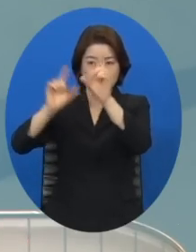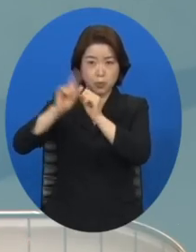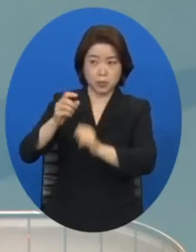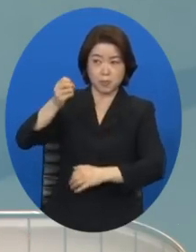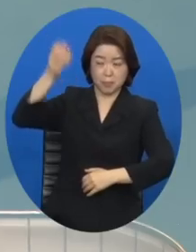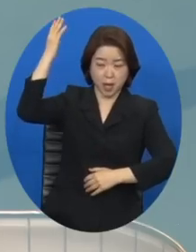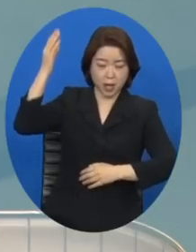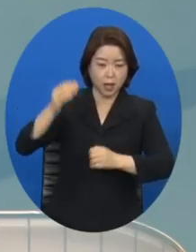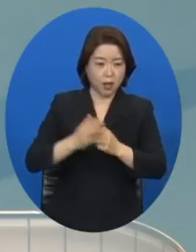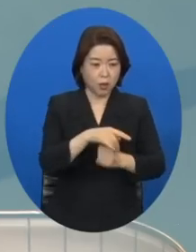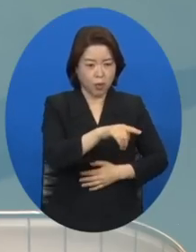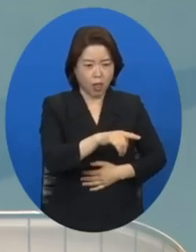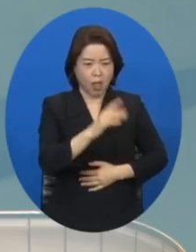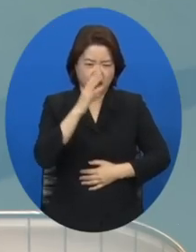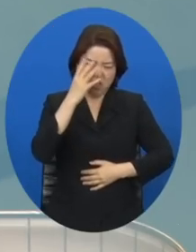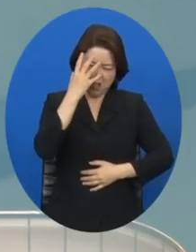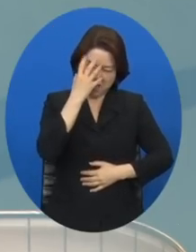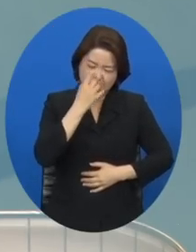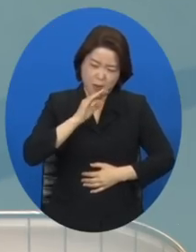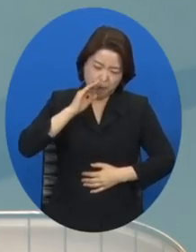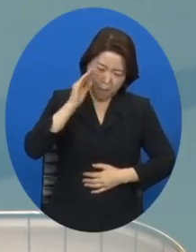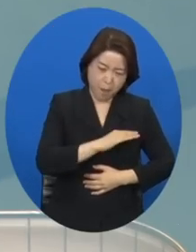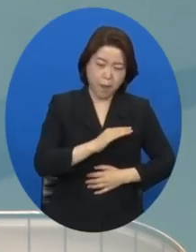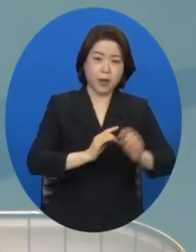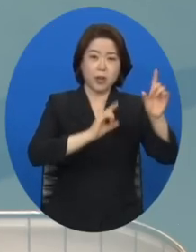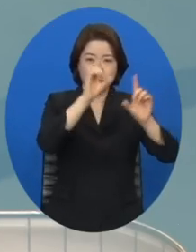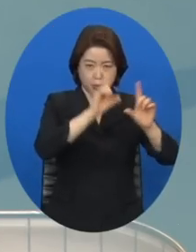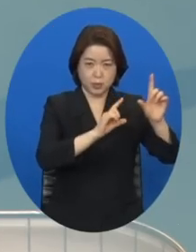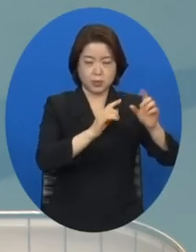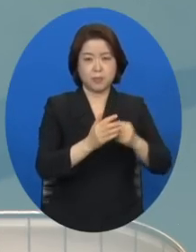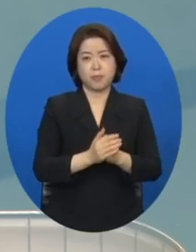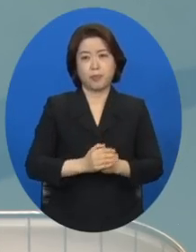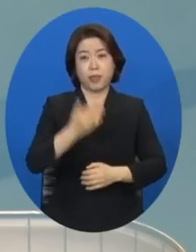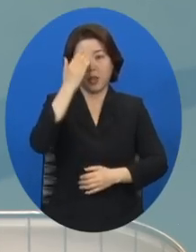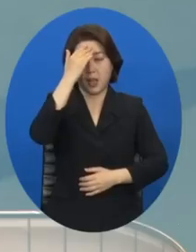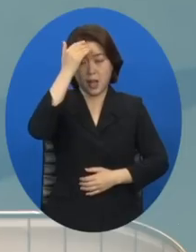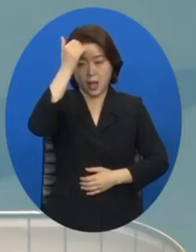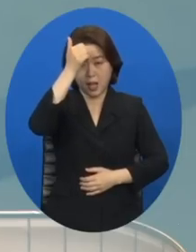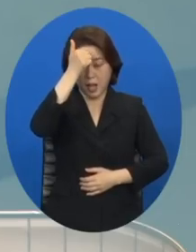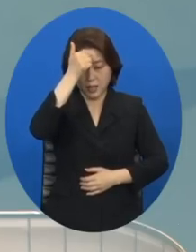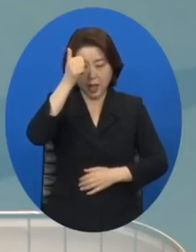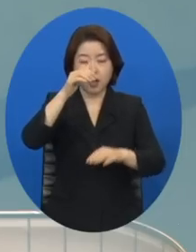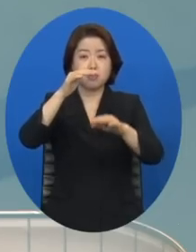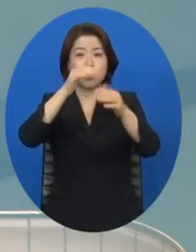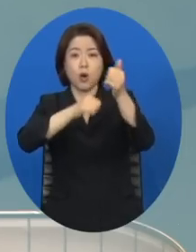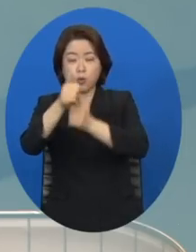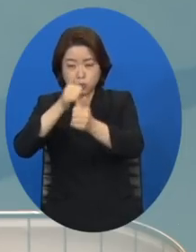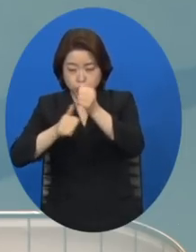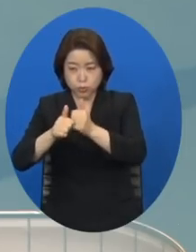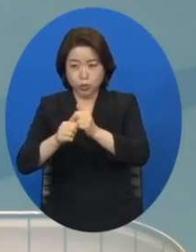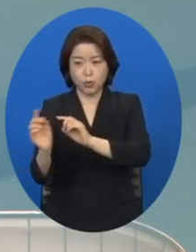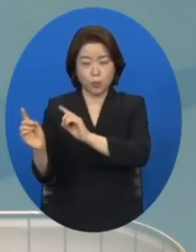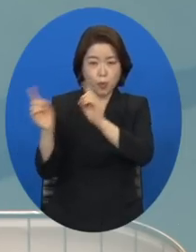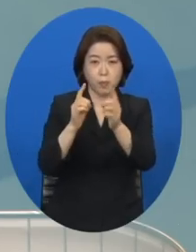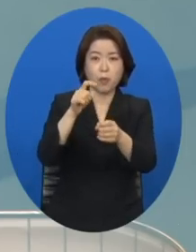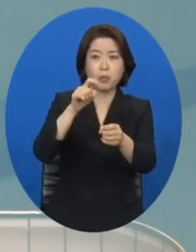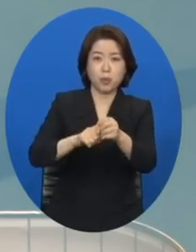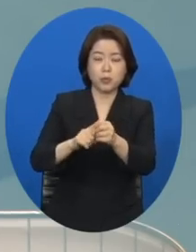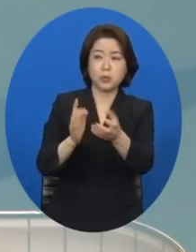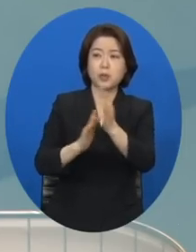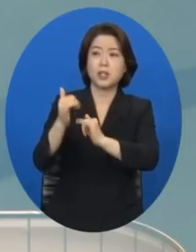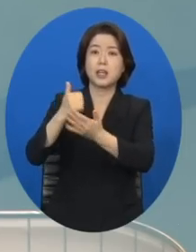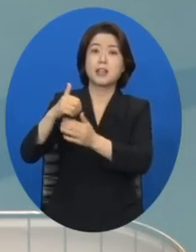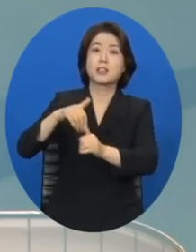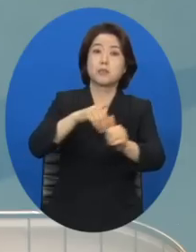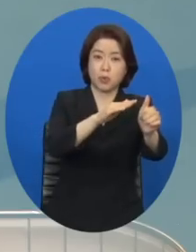흉축해져 버린 그 인간 아담의 후손의 인간을 회복시키기 위해서 하나님이 아들을 보내셨어요 그래서 로마서에서는